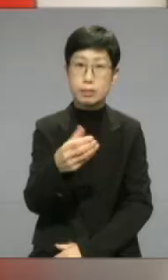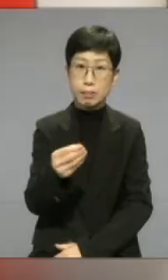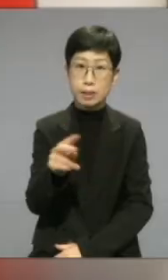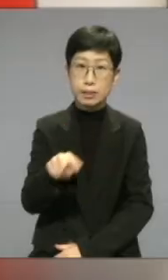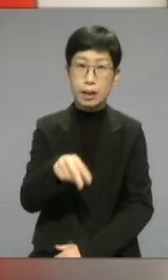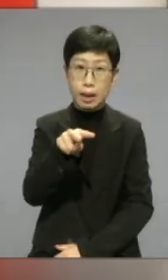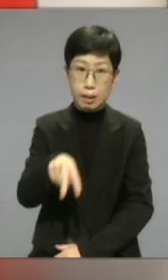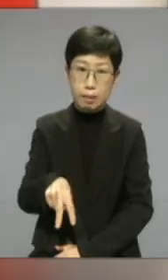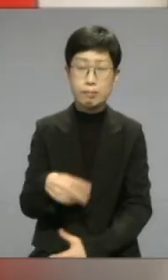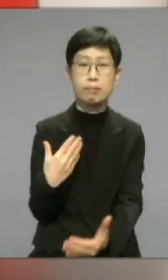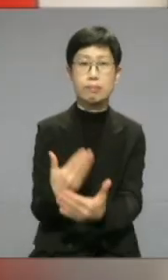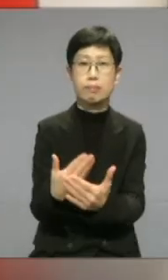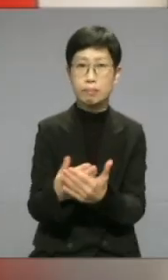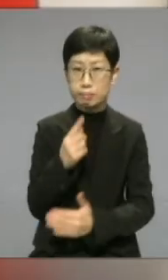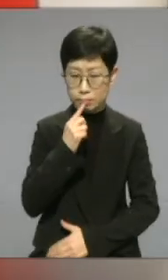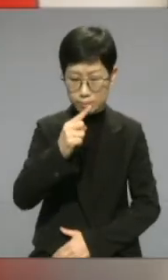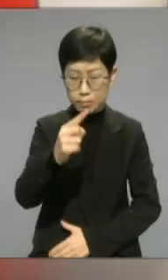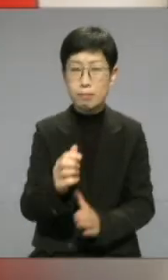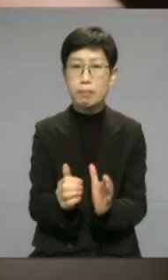약